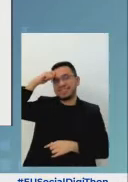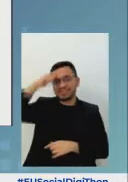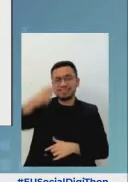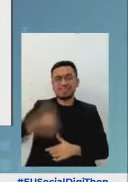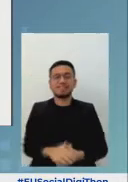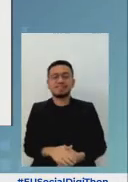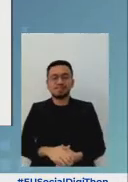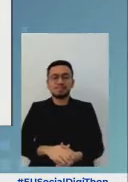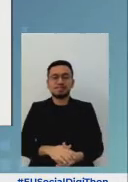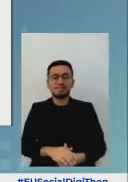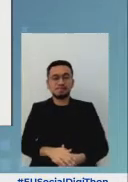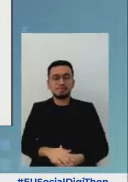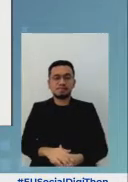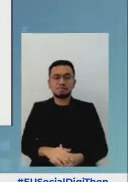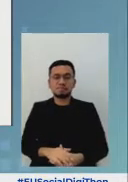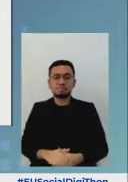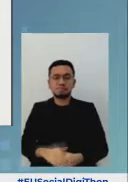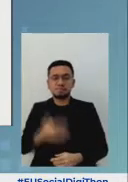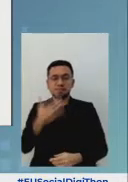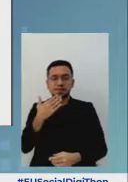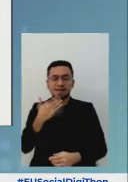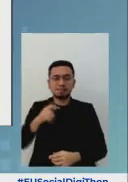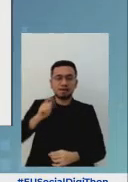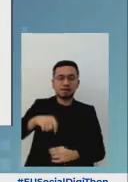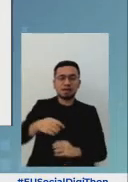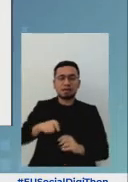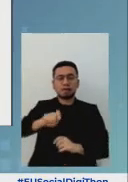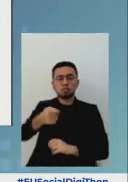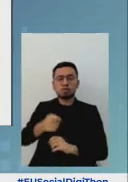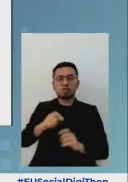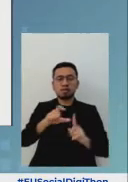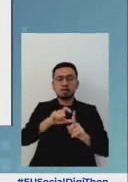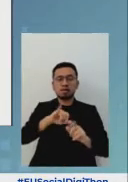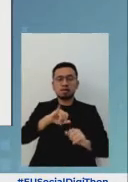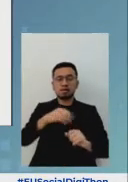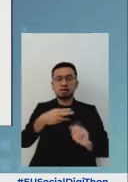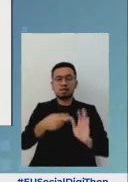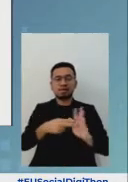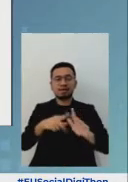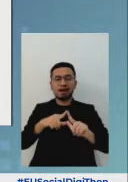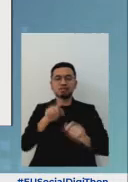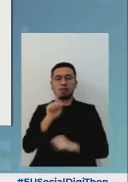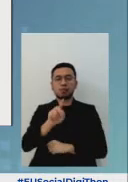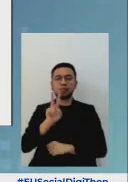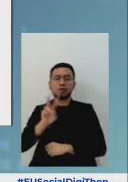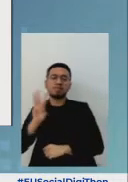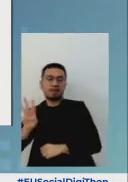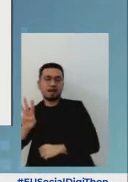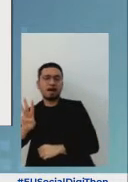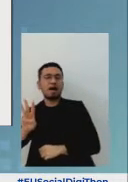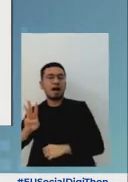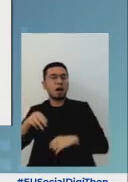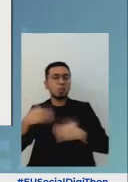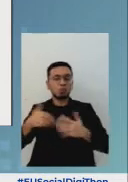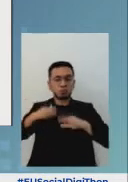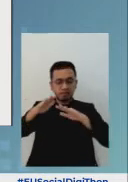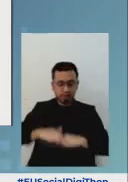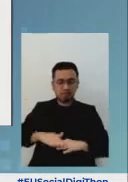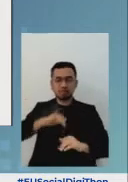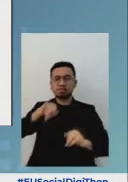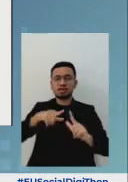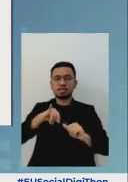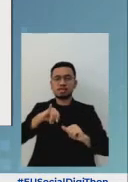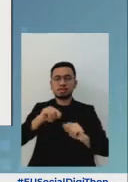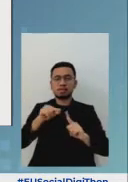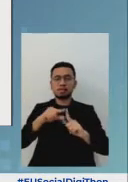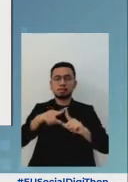bikin password Dina Haryana 123, waduh gampang banget. Atau aku tinggal di Jati Padang misalnya ya, lalu Dina